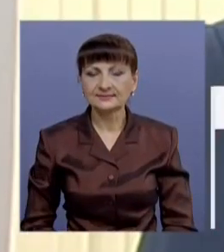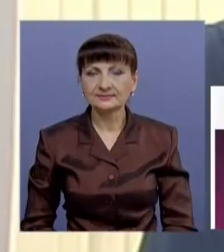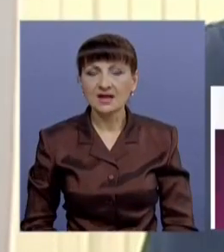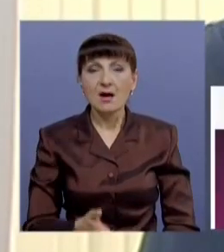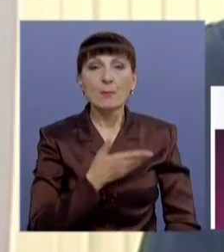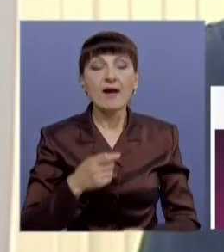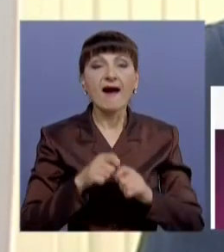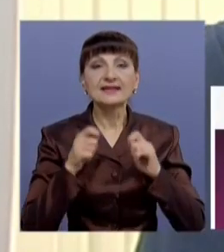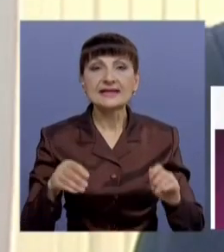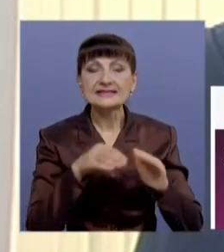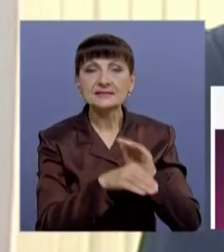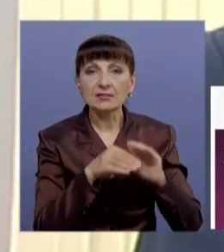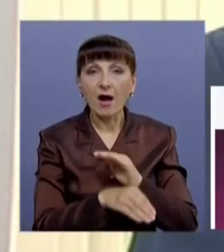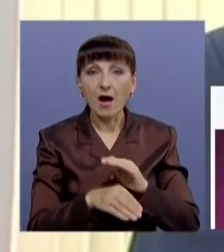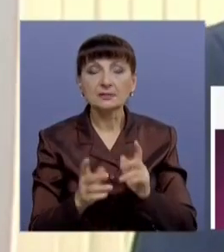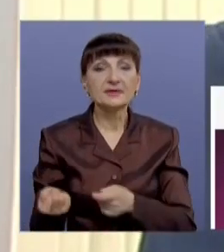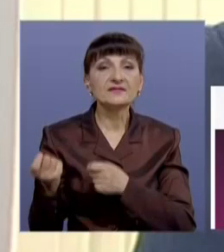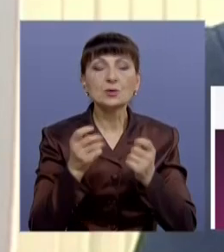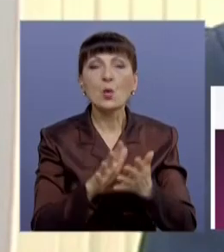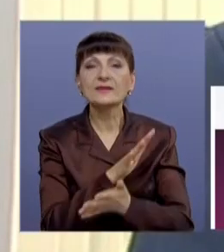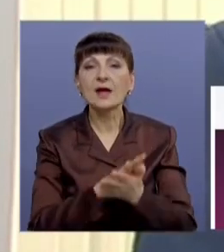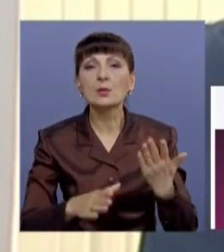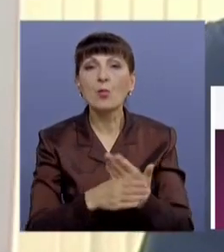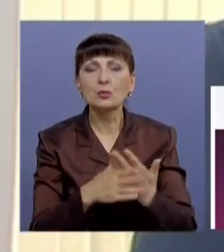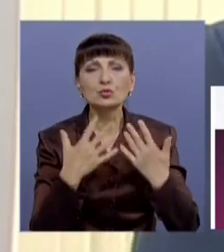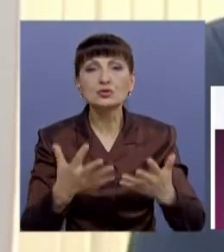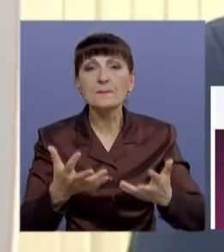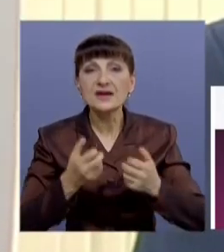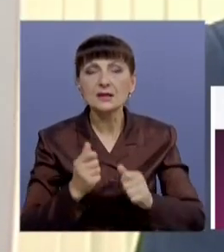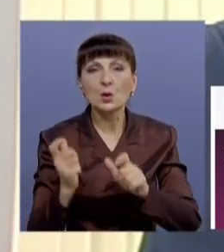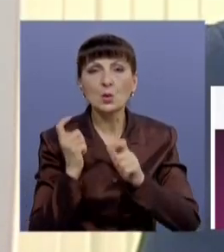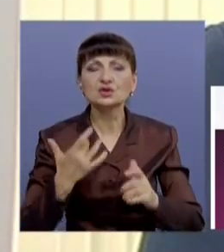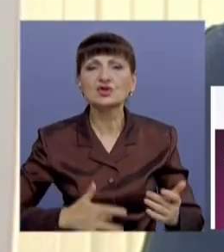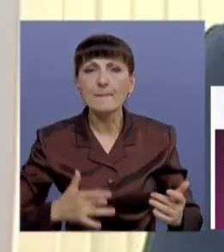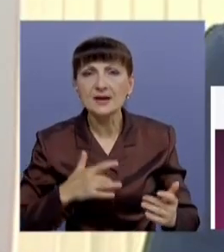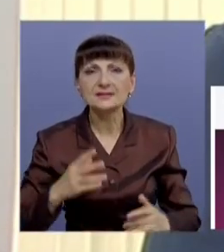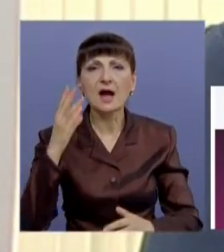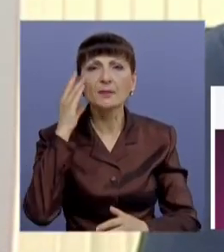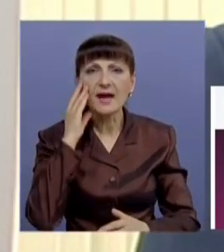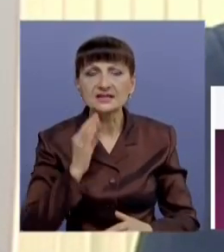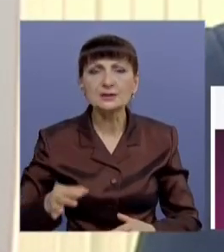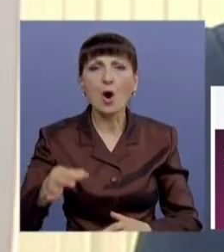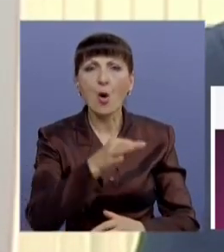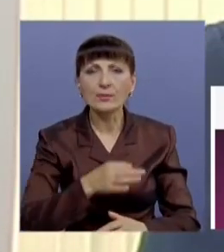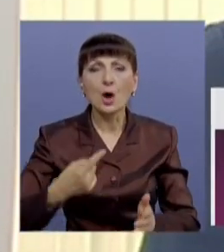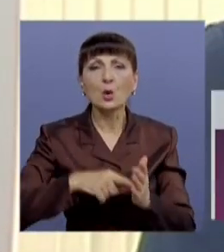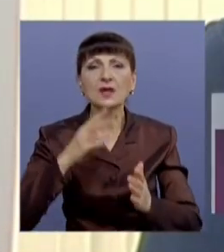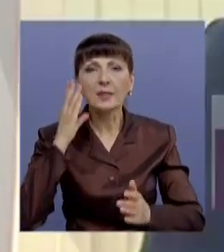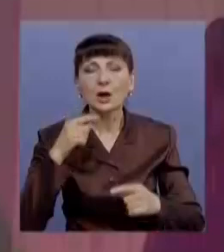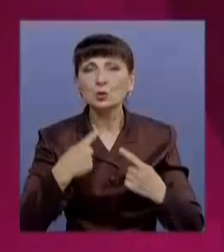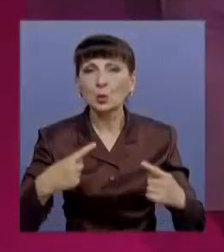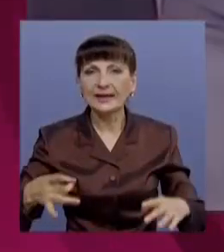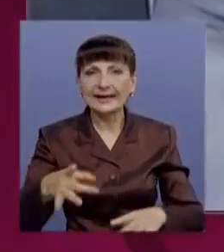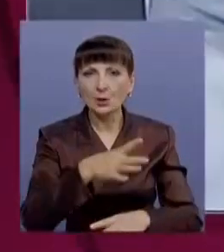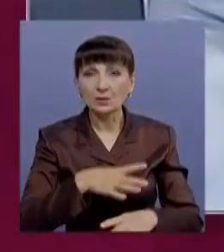Мы открыли склады, куда поступает гуманитарная помощь. Уже приняли грузы от Жамбылской, Алматинской областей, города Алматы и других